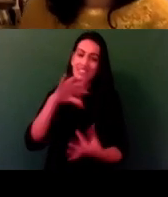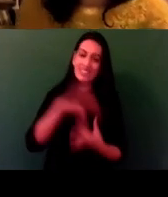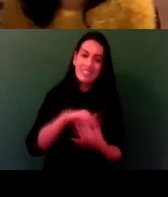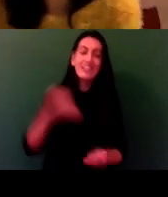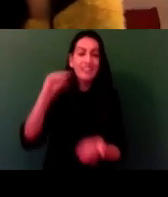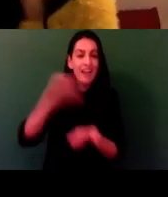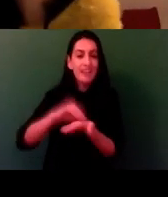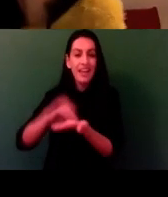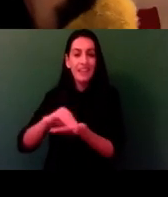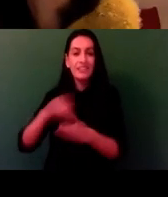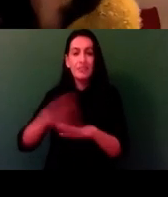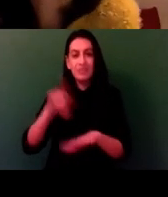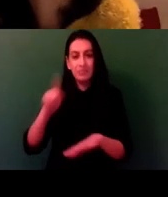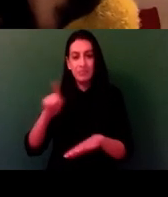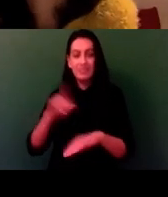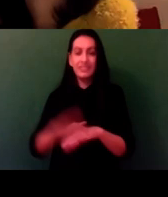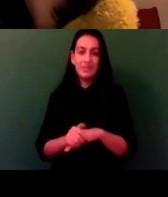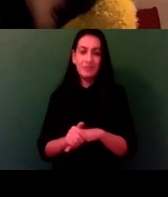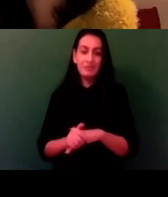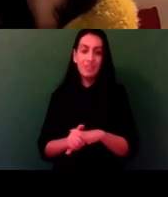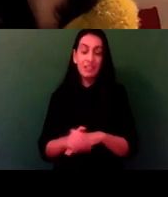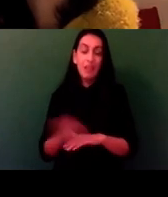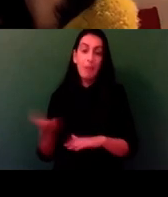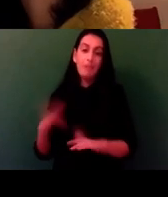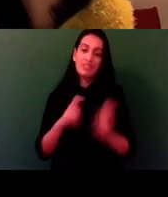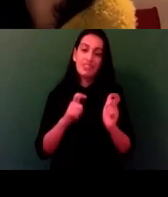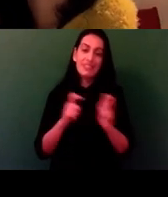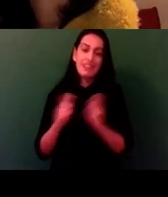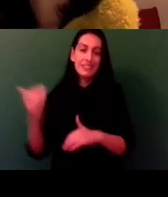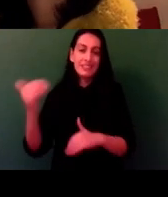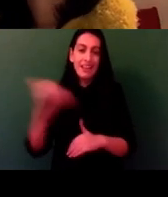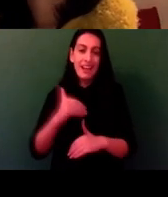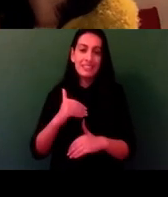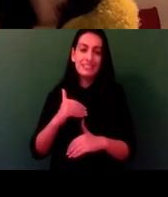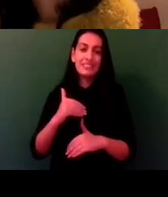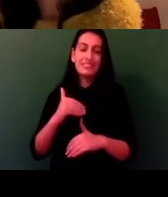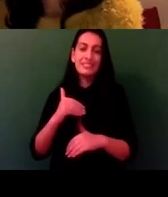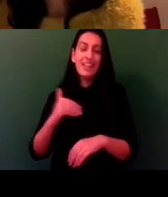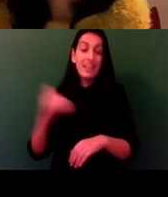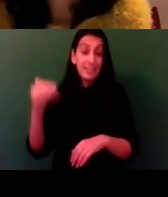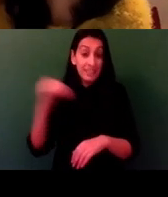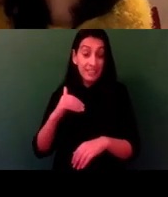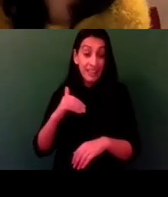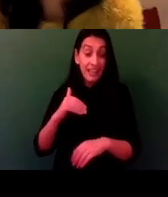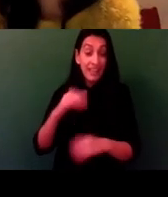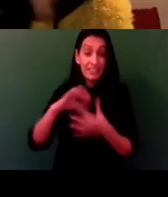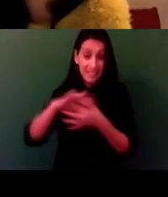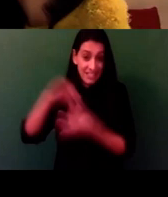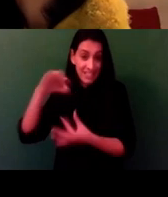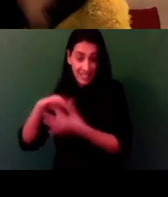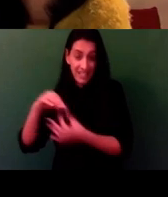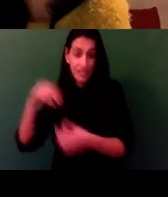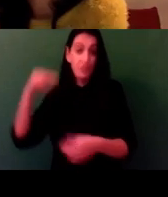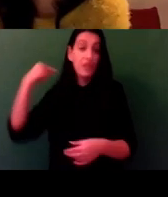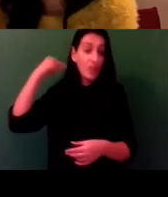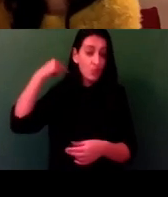işte mültecilerden bahsettiğimiz gibi kamusal alanda onlar mülteci Suriyeli ekmeği satıyor gibi numunelik, bir tane zenci, bir